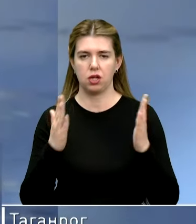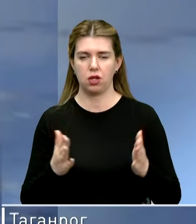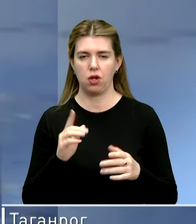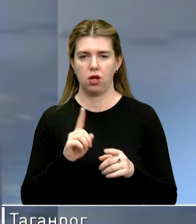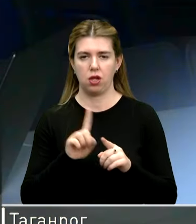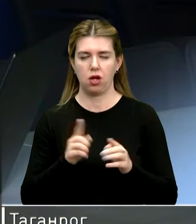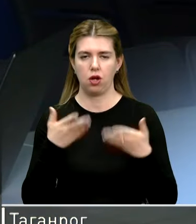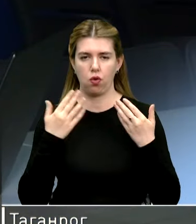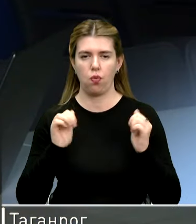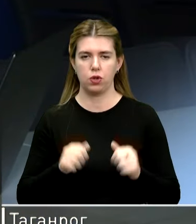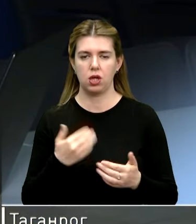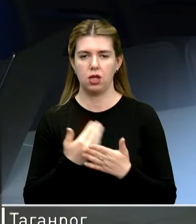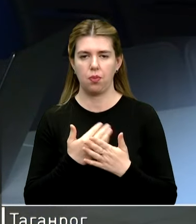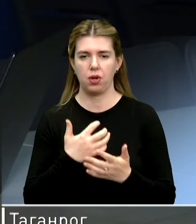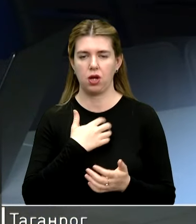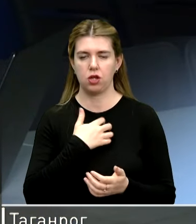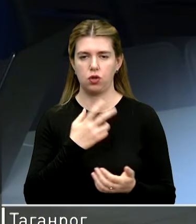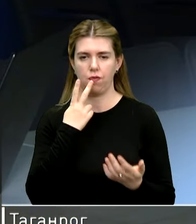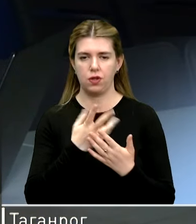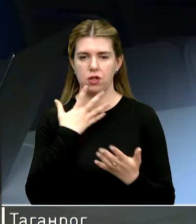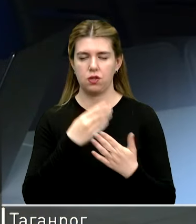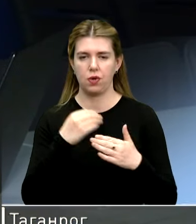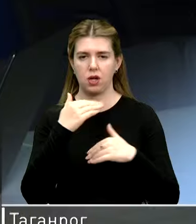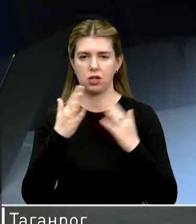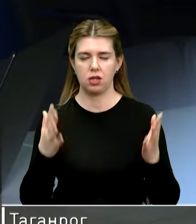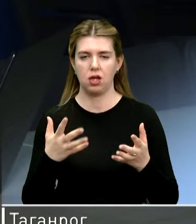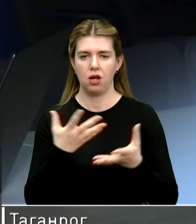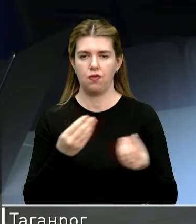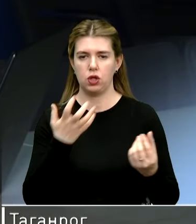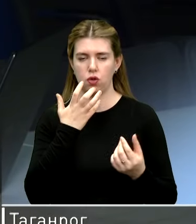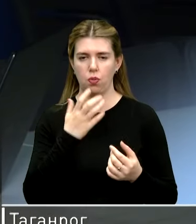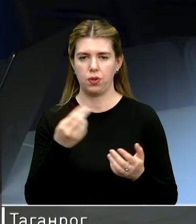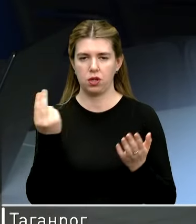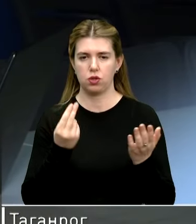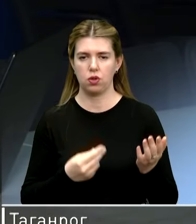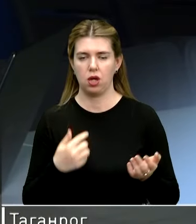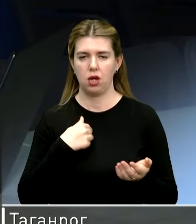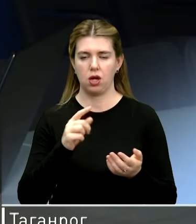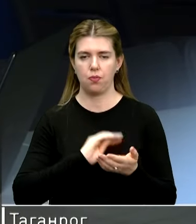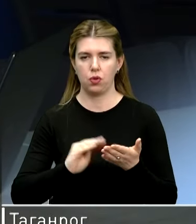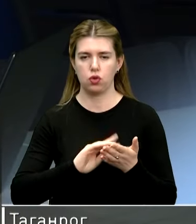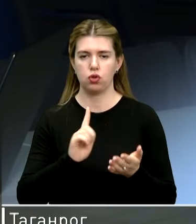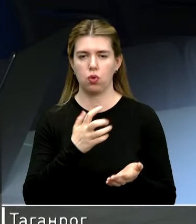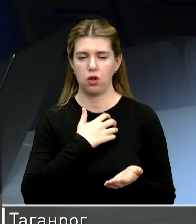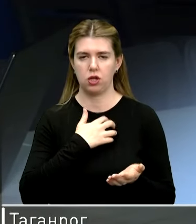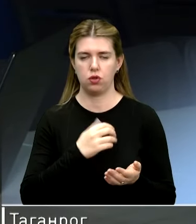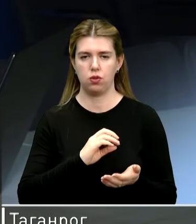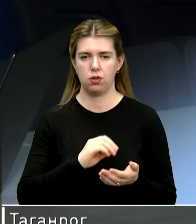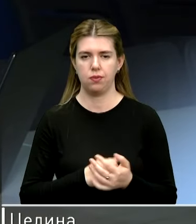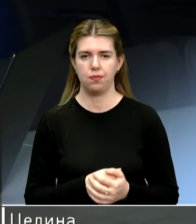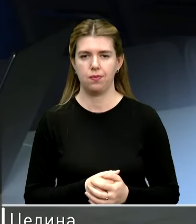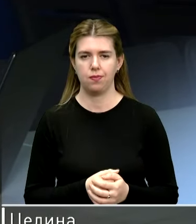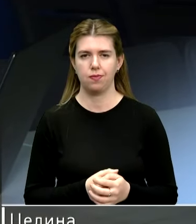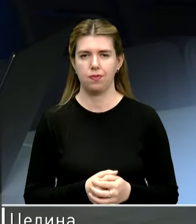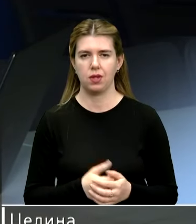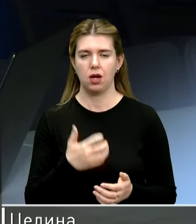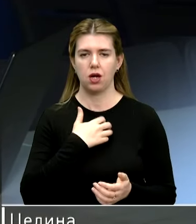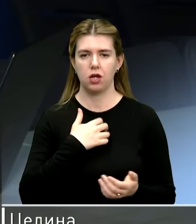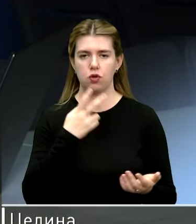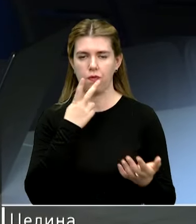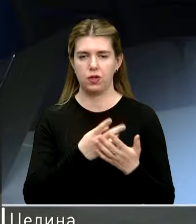– запросто. Допустим, я хочу видеть на своей картине весенний пейзаж. Я пишу описание в программу.